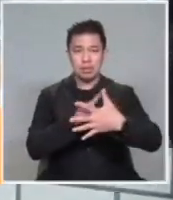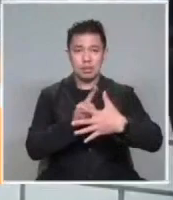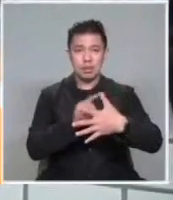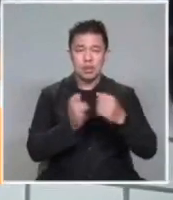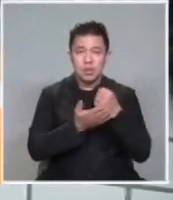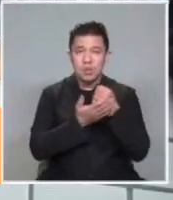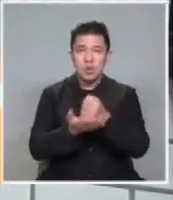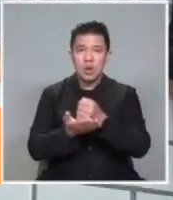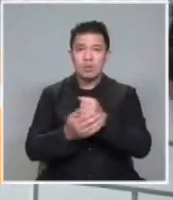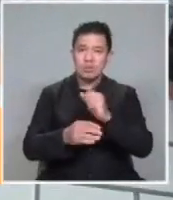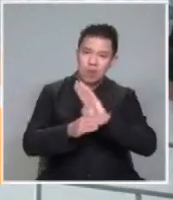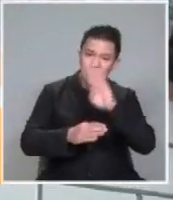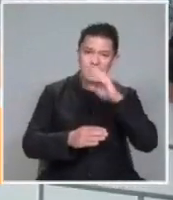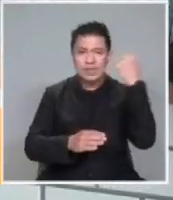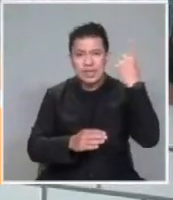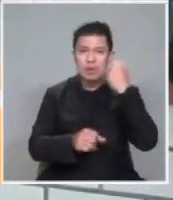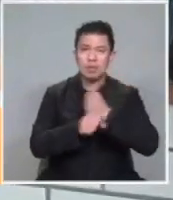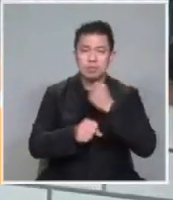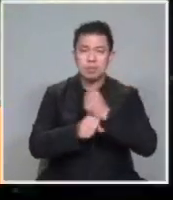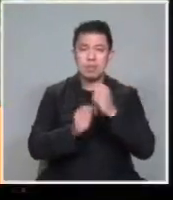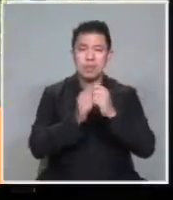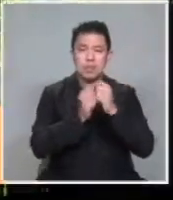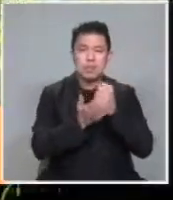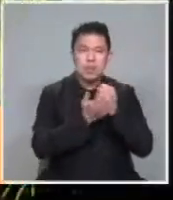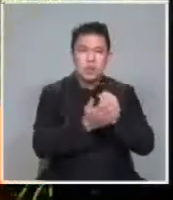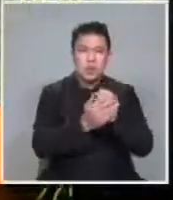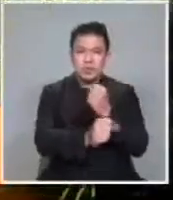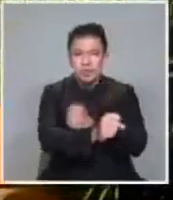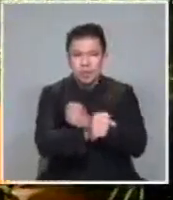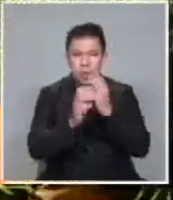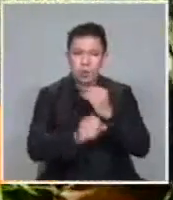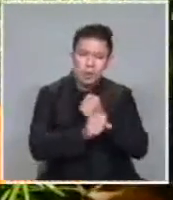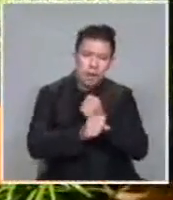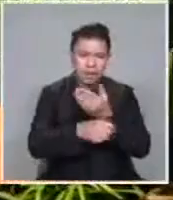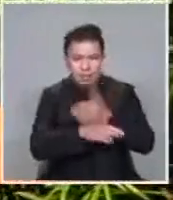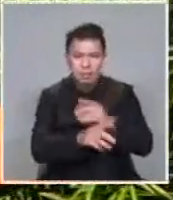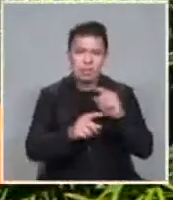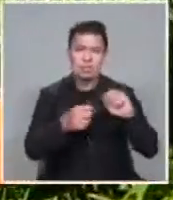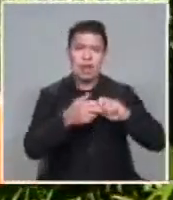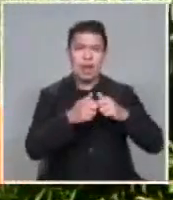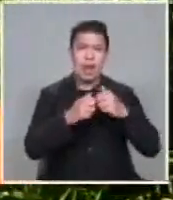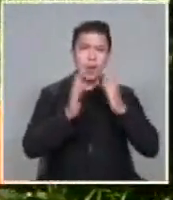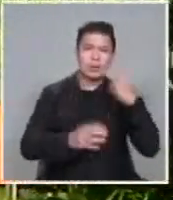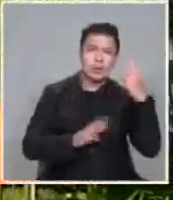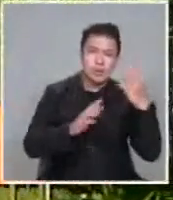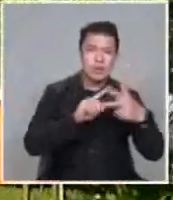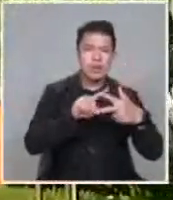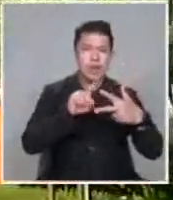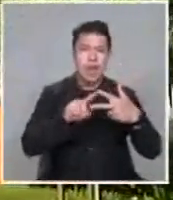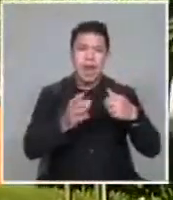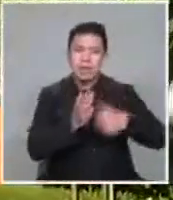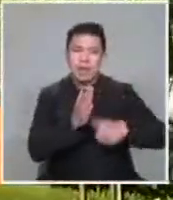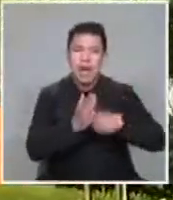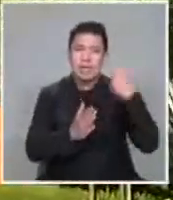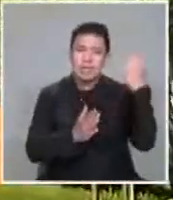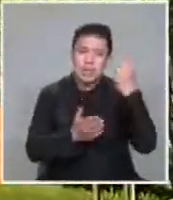ภาพคล่องผู้ประกอบการท่องเที่ยวช่วยเหลือลูกจ้างที่ได้รับผลกระทบมาตรการภาษีเพื่อพยุงอุตสาหกรรมท่องเที่ยว